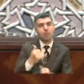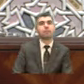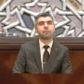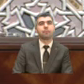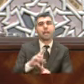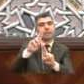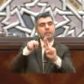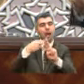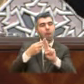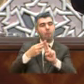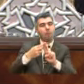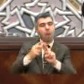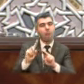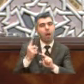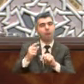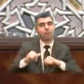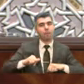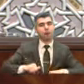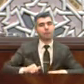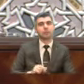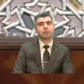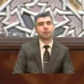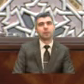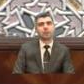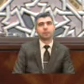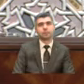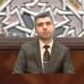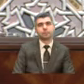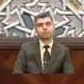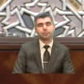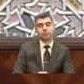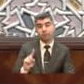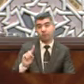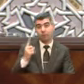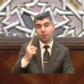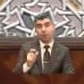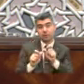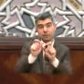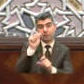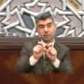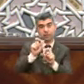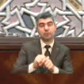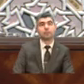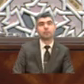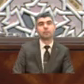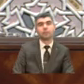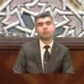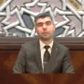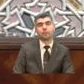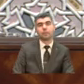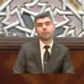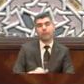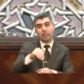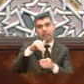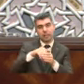موحدا من لدن السيد الوزير، وهما اولا الاول للسيدات والسادة النواب المحترمين من